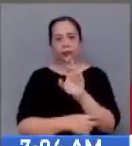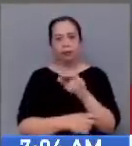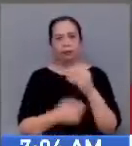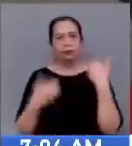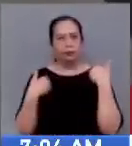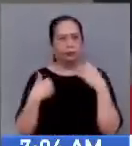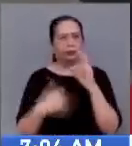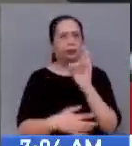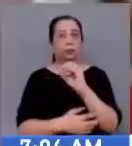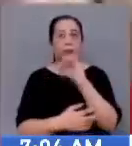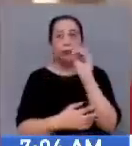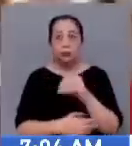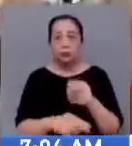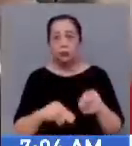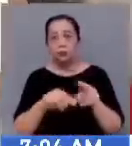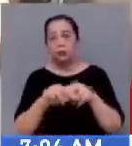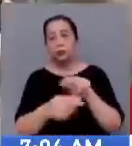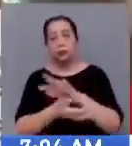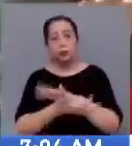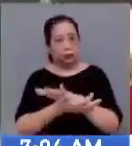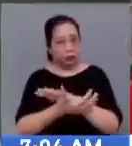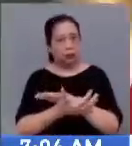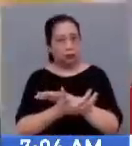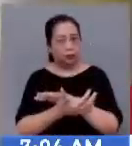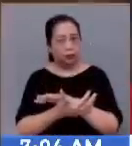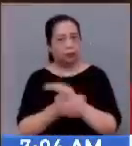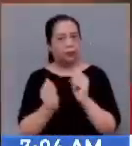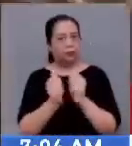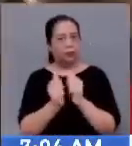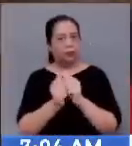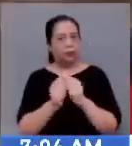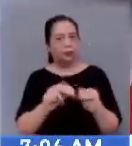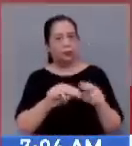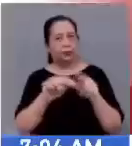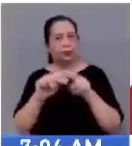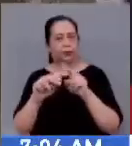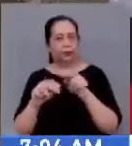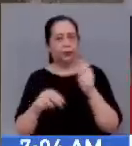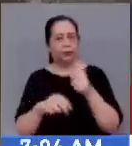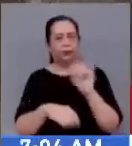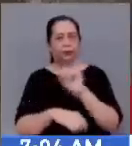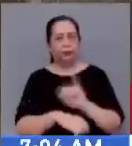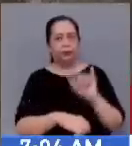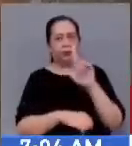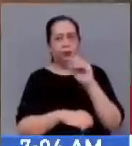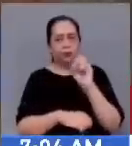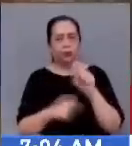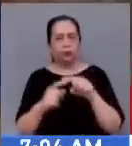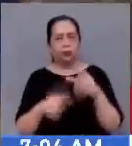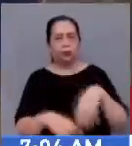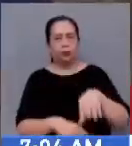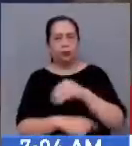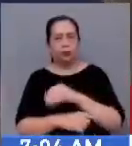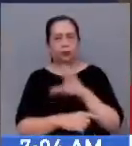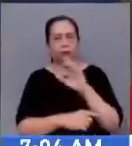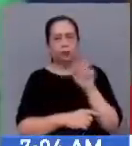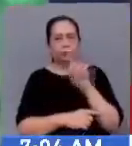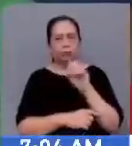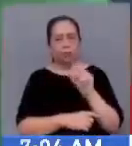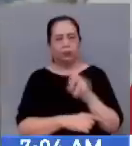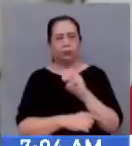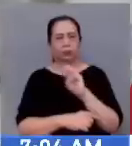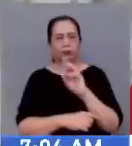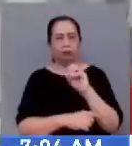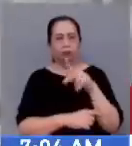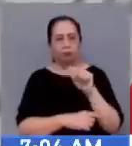na pagtaas sa COVID cases. Pati na rin ang pagtaas sa mga kaso sa Ilocos Region, Cagayan Valley, Calabarzon, Mimaropa, Western